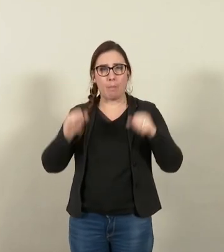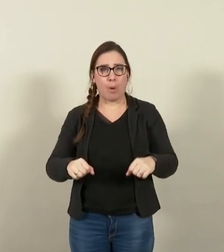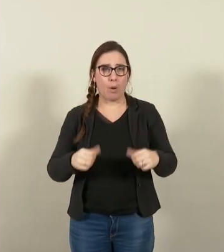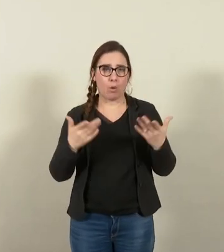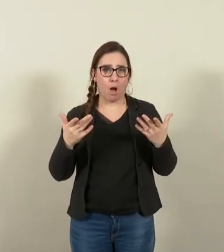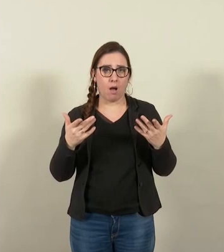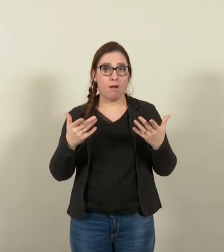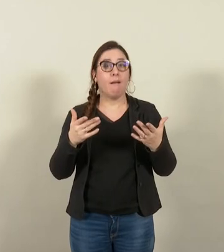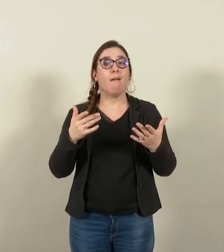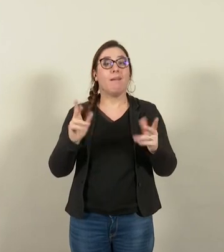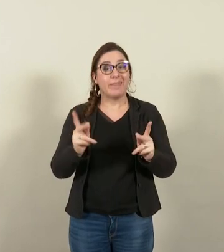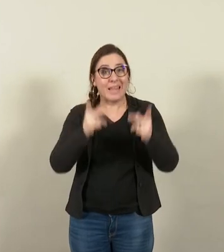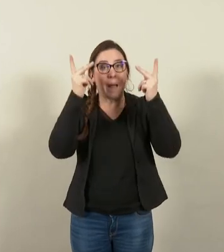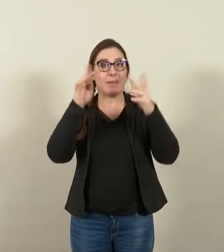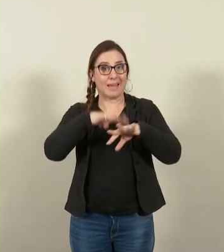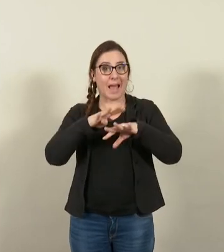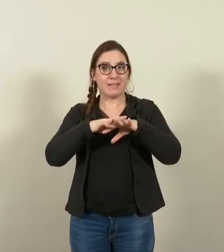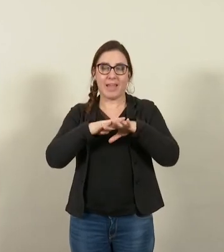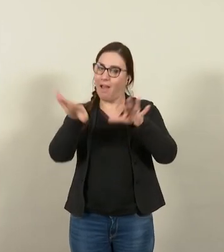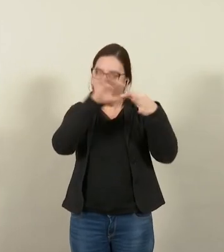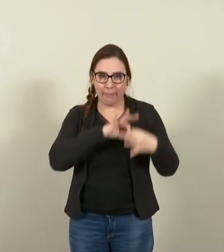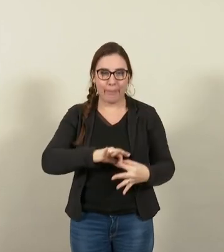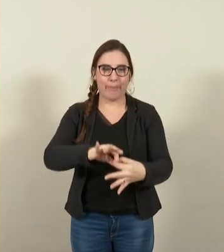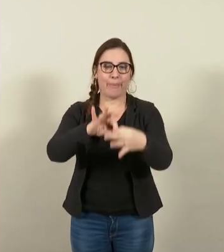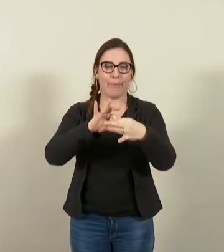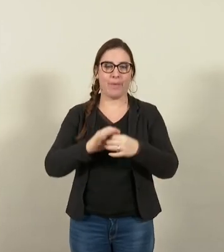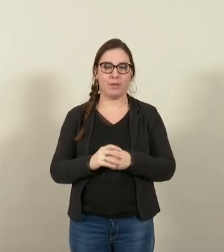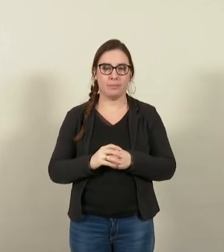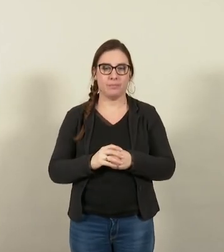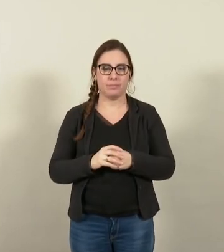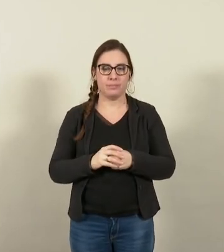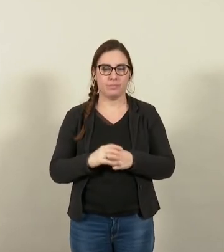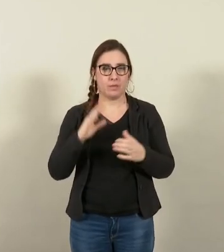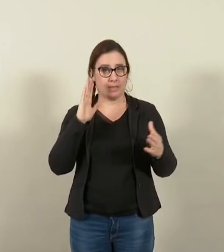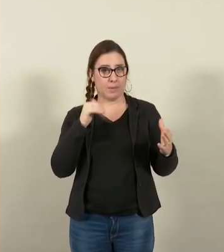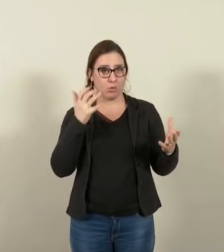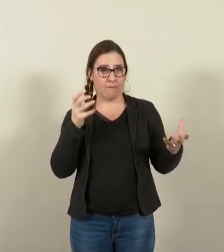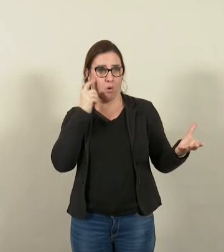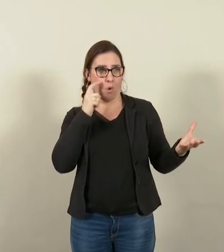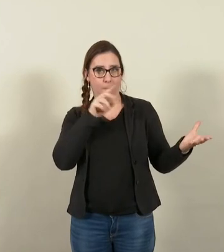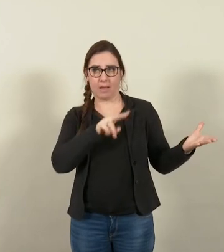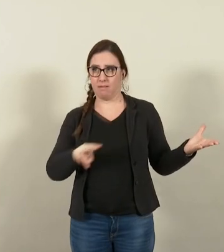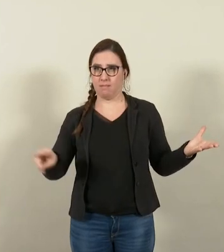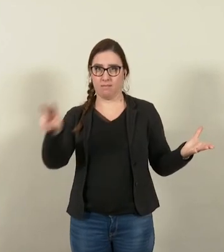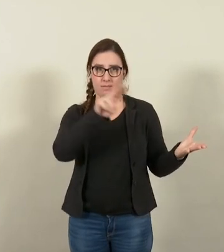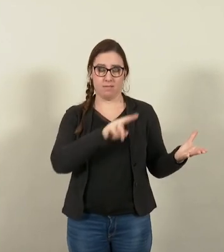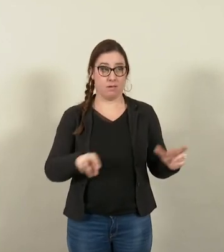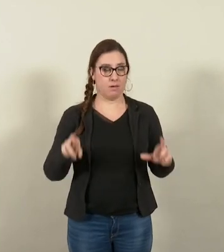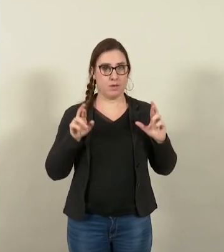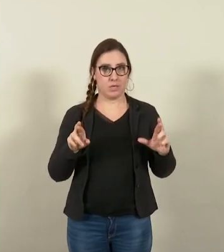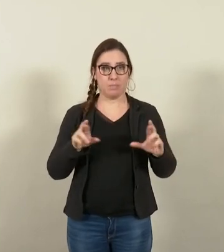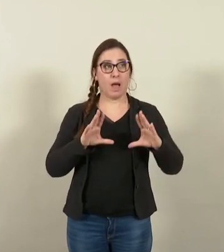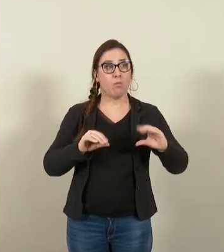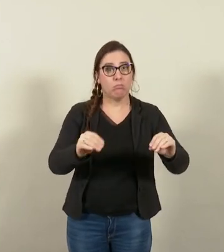la dynamique du quartier nous espérons que ce que nous voyons actuellement sur le terrain ne préfigure ni l'usage des